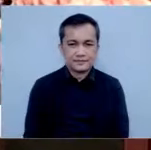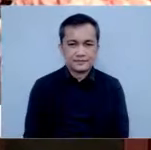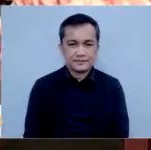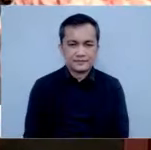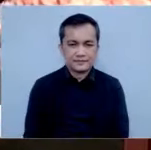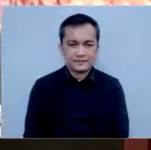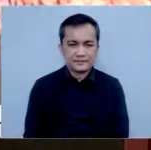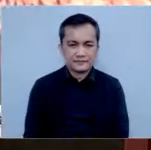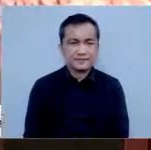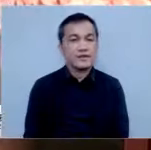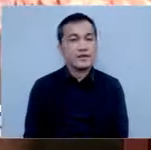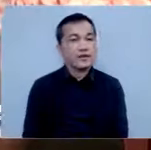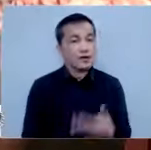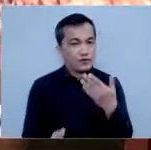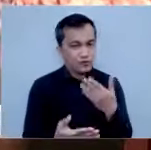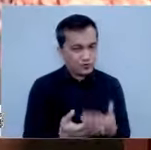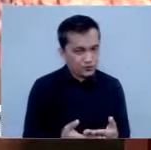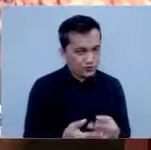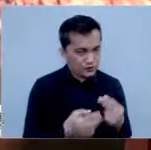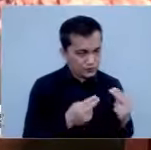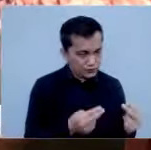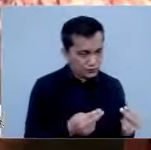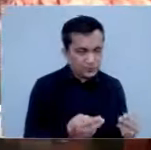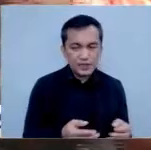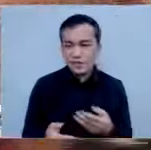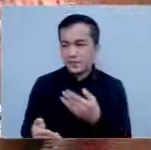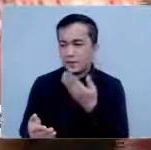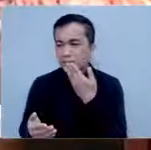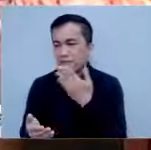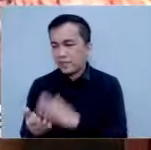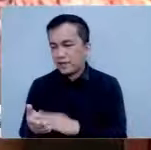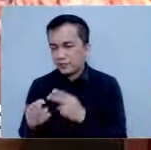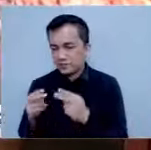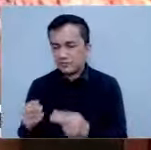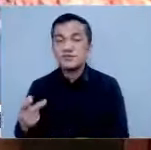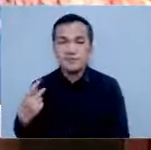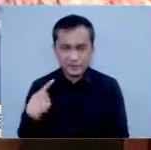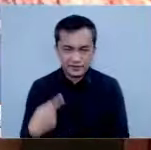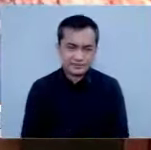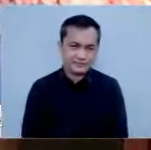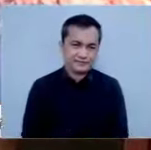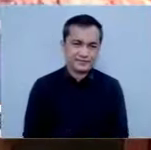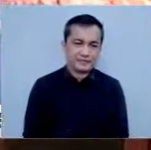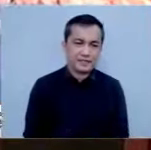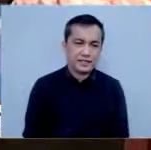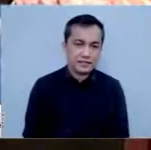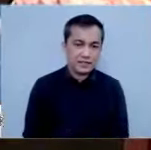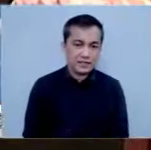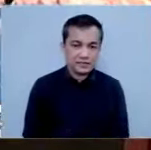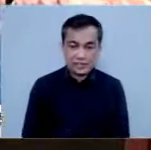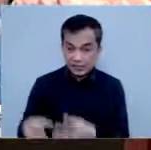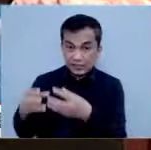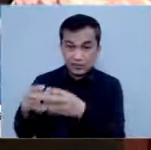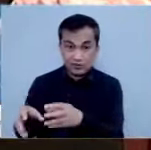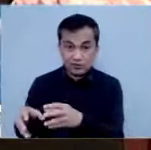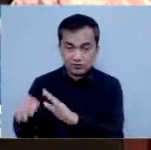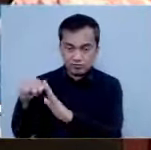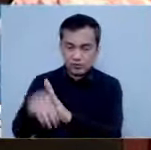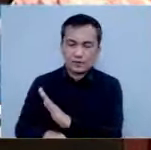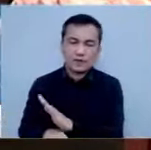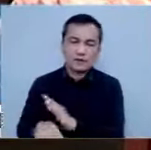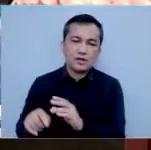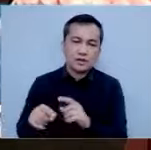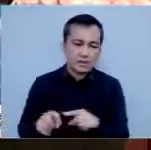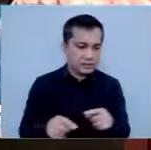Jess, may good news at bad news tayo para sa ating mga kapatid ngayong umaga. Ang presyo kasi ng itlog ay bagsak presyo, pero